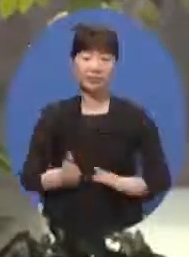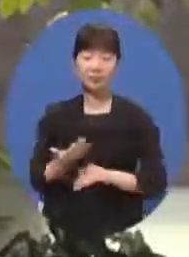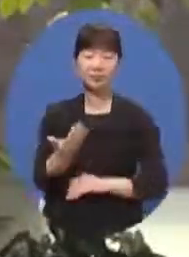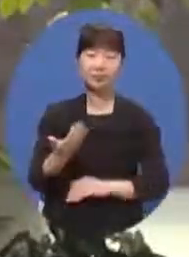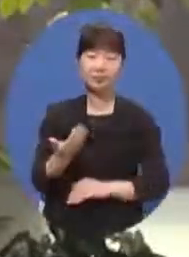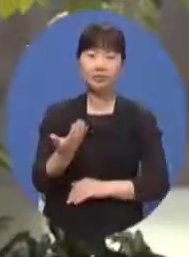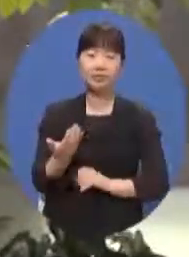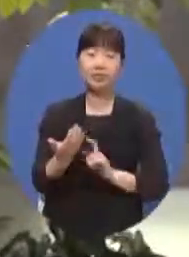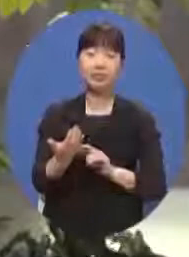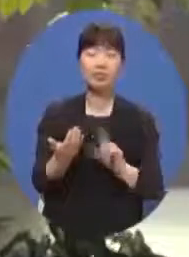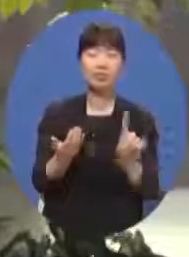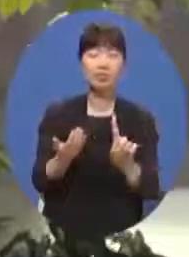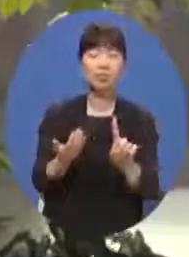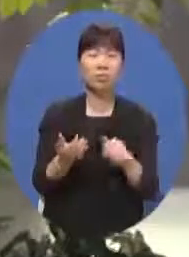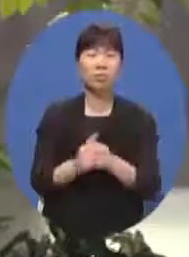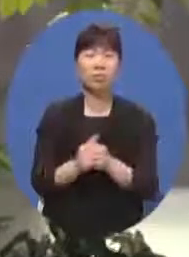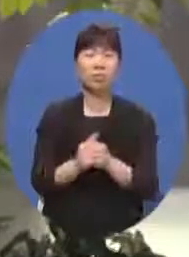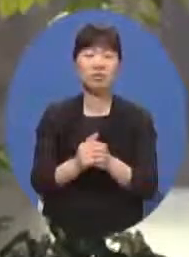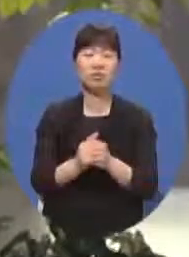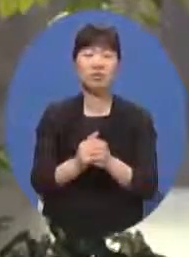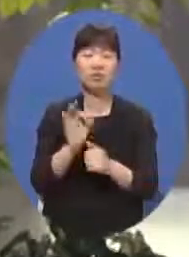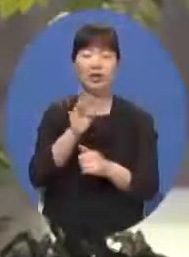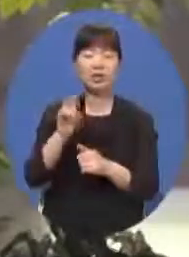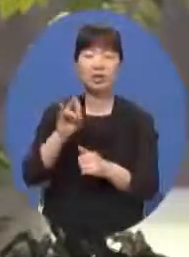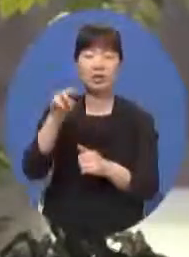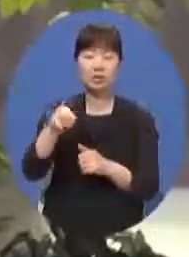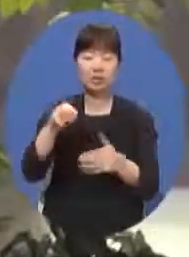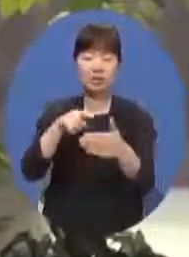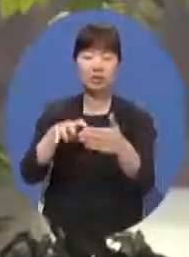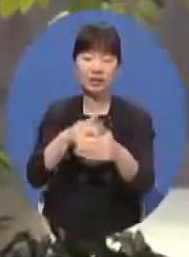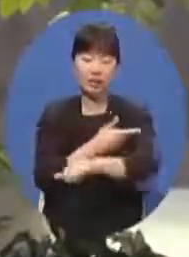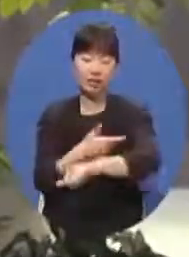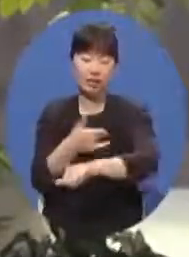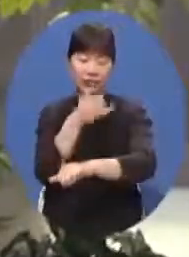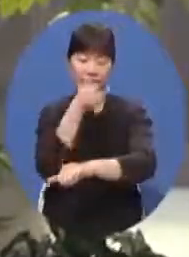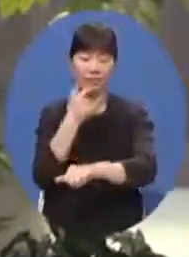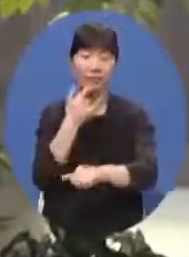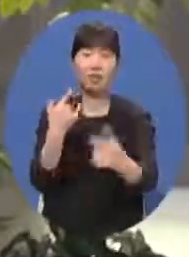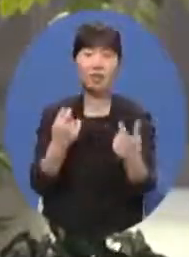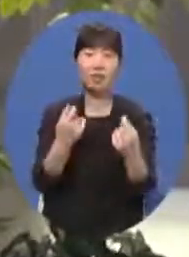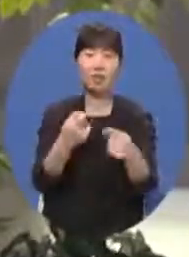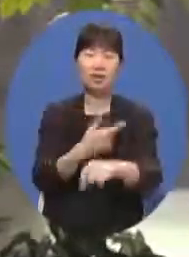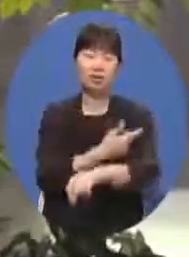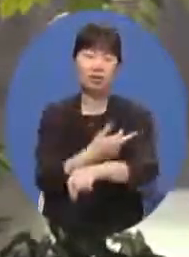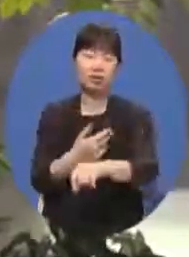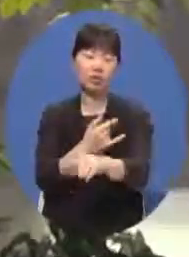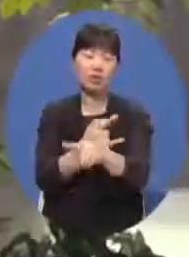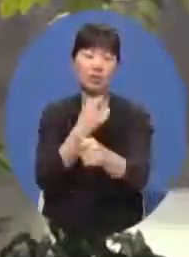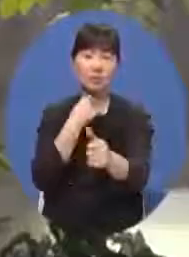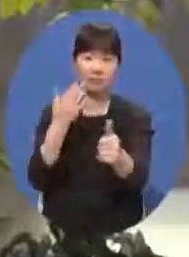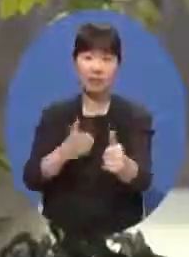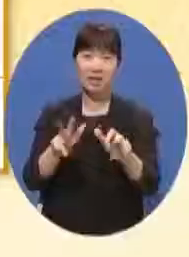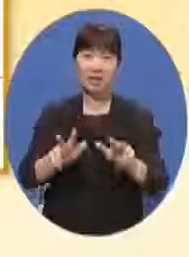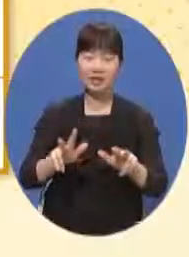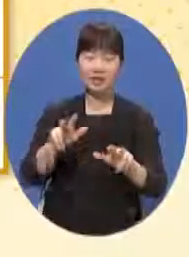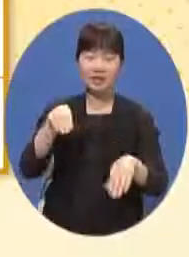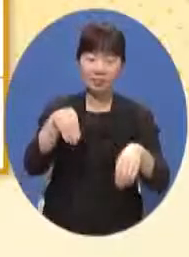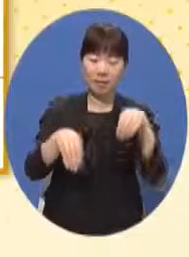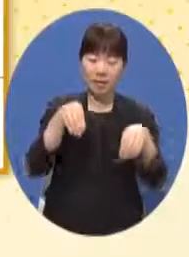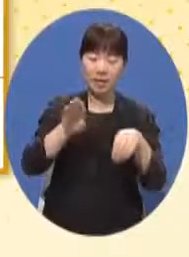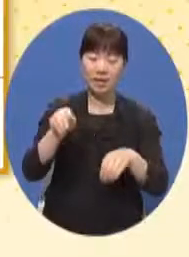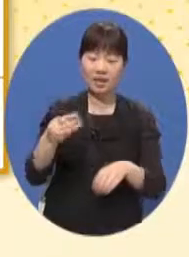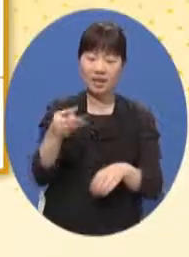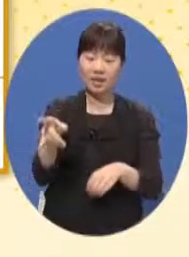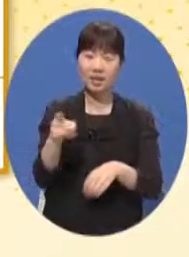전에 그 양수에서. 네, 양수에서 이렇게 헤엄치는 것처럼 그런 느낌처럼 수영을 또 해주시면 좋고 예. 그다음 이제 발레 같은